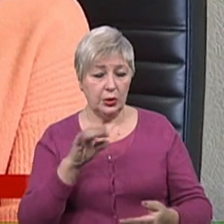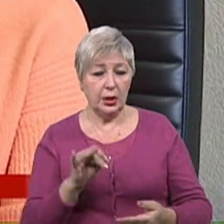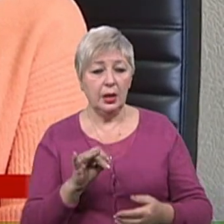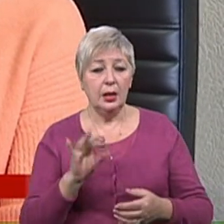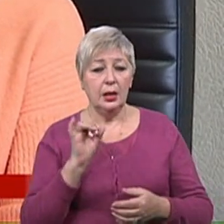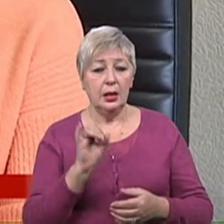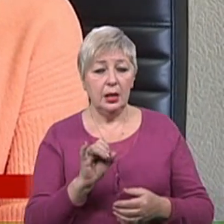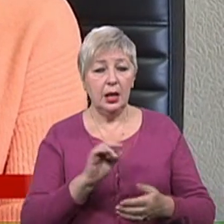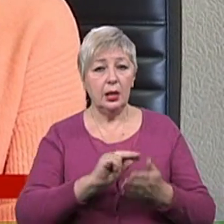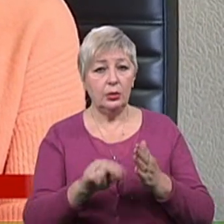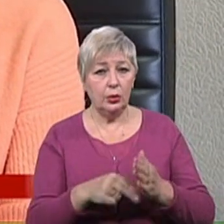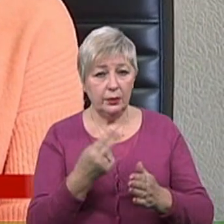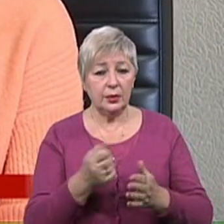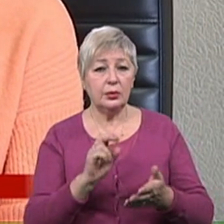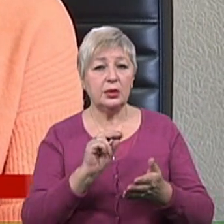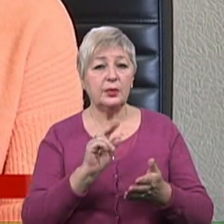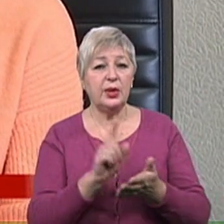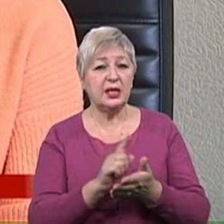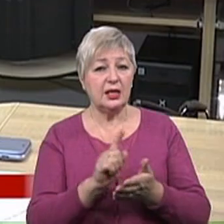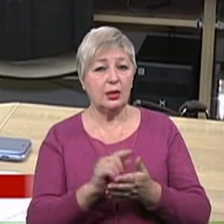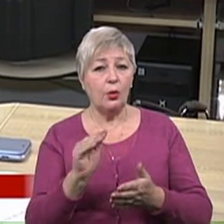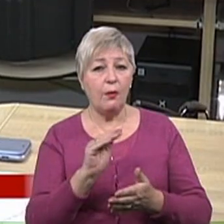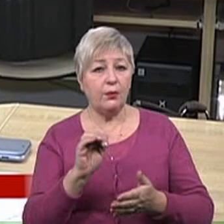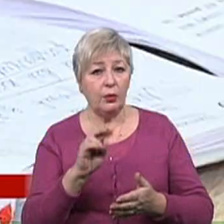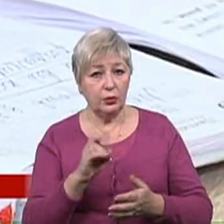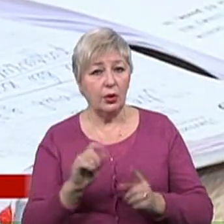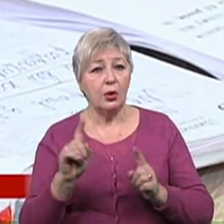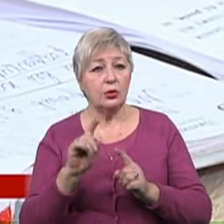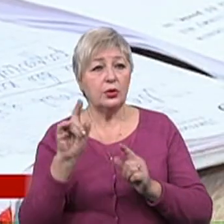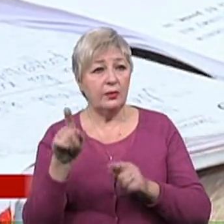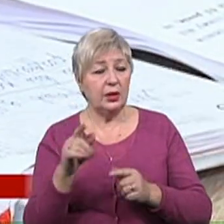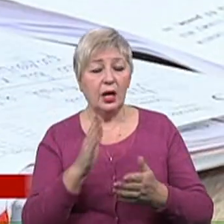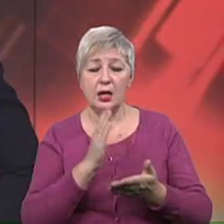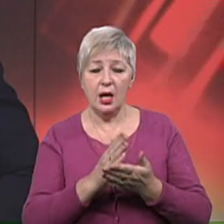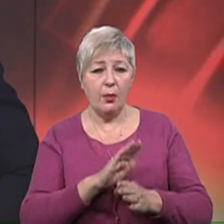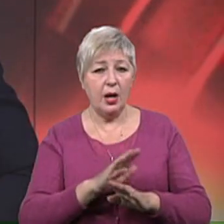і довідку з пенсійного фонду про те, що вона не має права на пенсію.